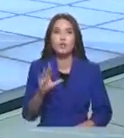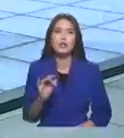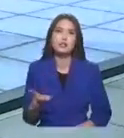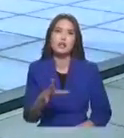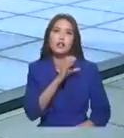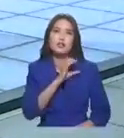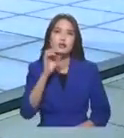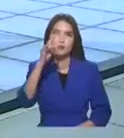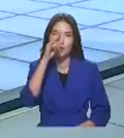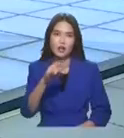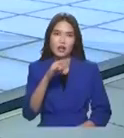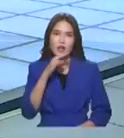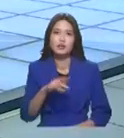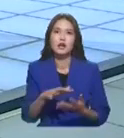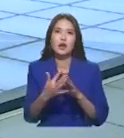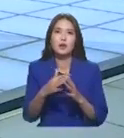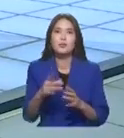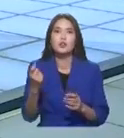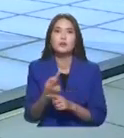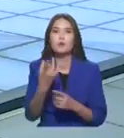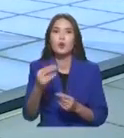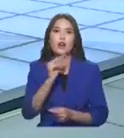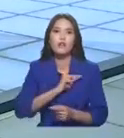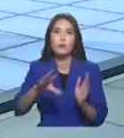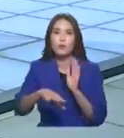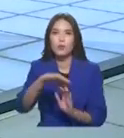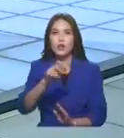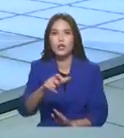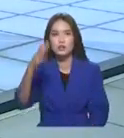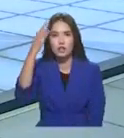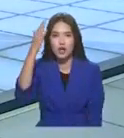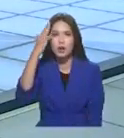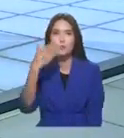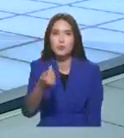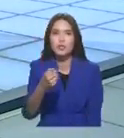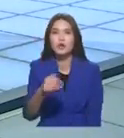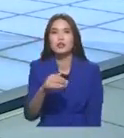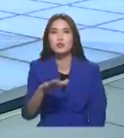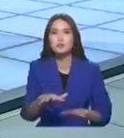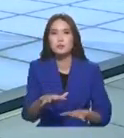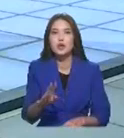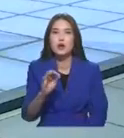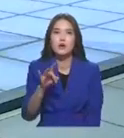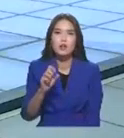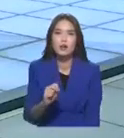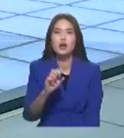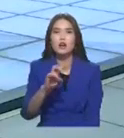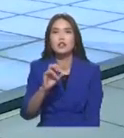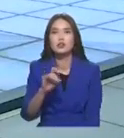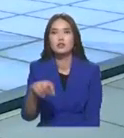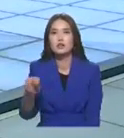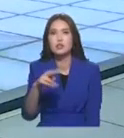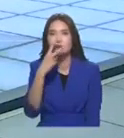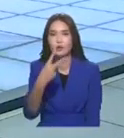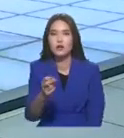Северного Казахстана. В поселках не первый год работают выбранные народом акимы, многие из них в тандеме с местными фермерами. Анастасия